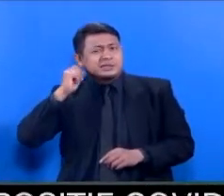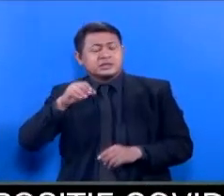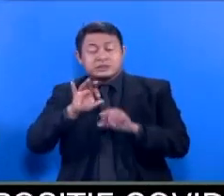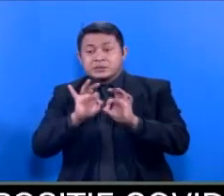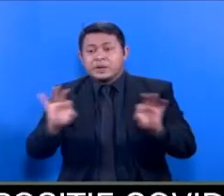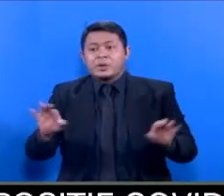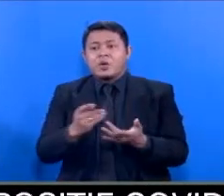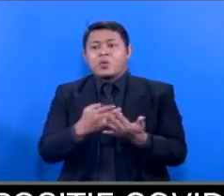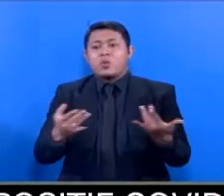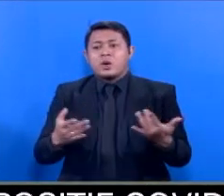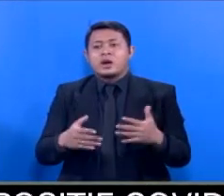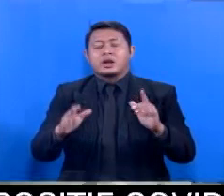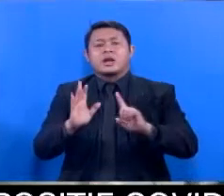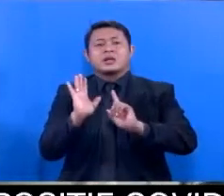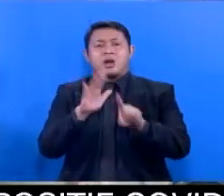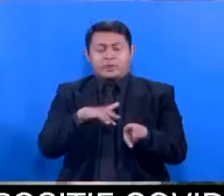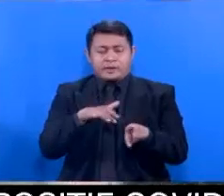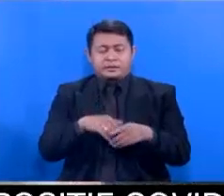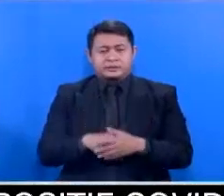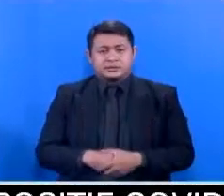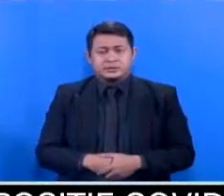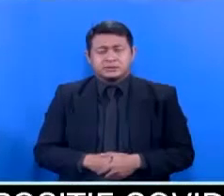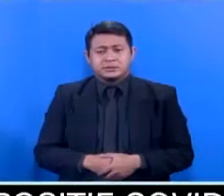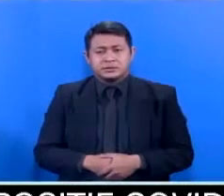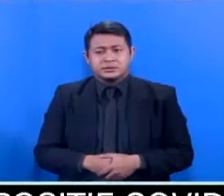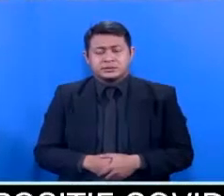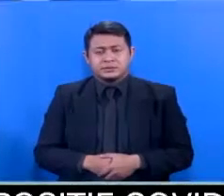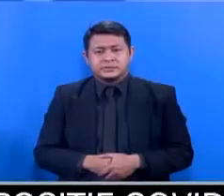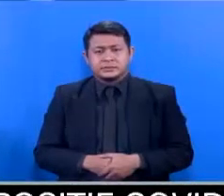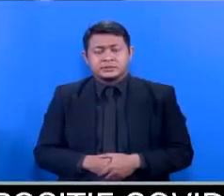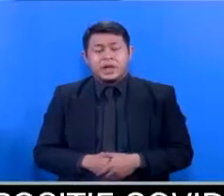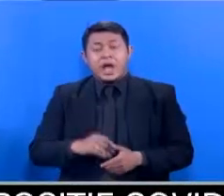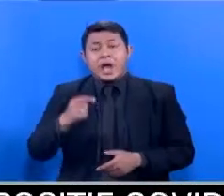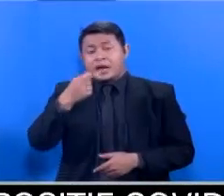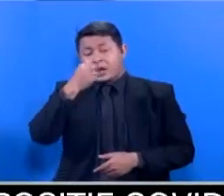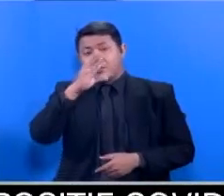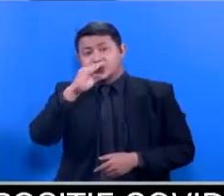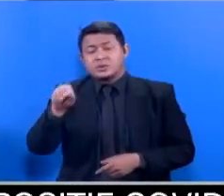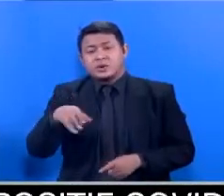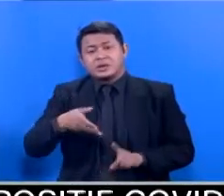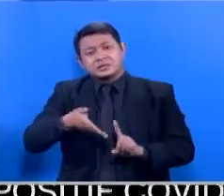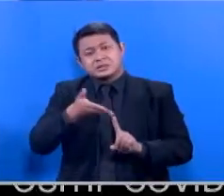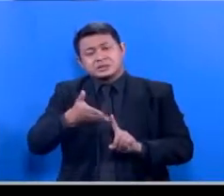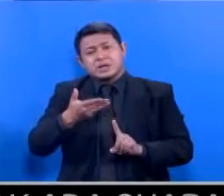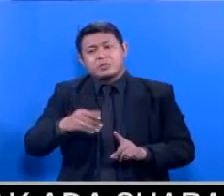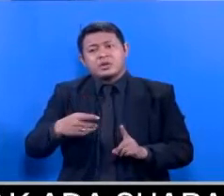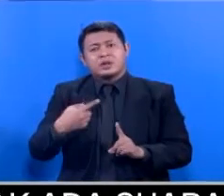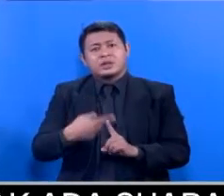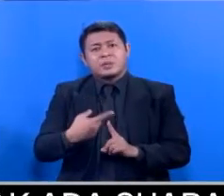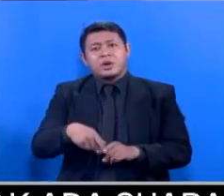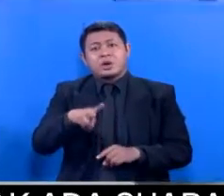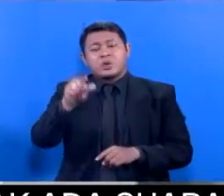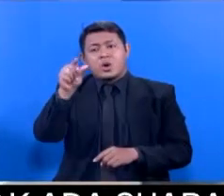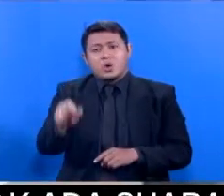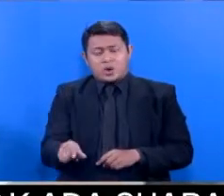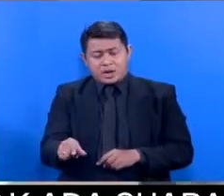karena warga melakukan ibadah tarawih. Berdasarkan pengembangan kepolisian pada Kamis sore, tersangka pencabulan anak bertambah menjadi 2